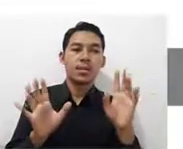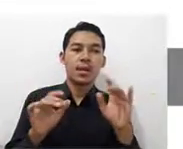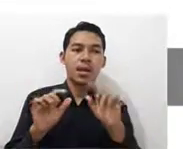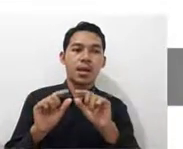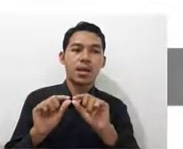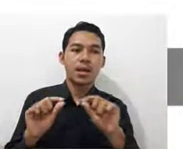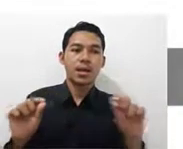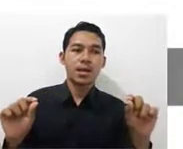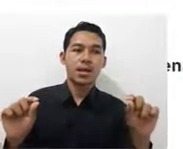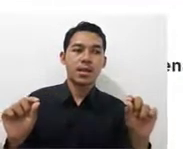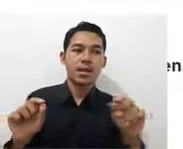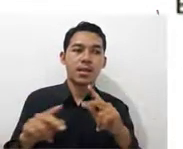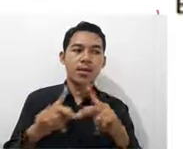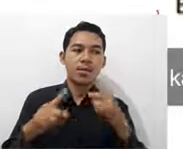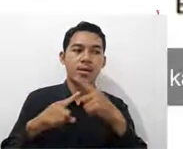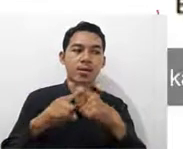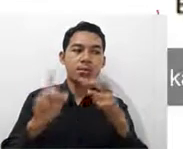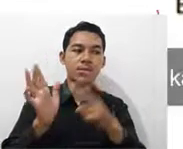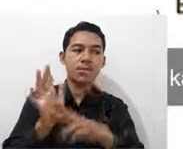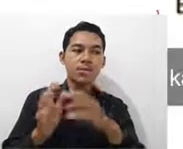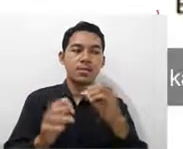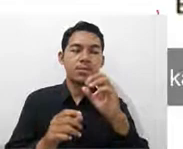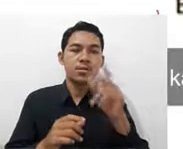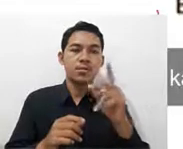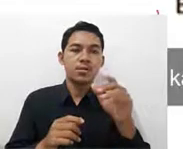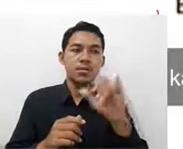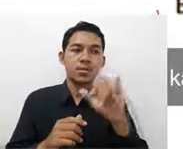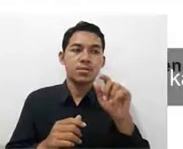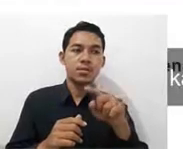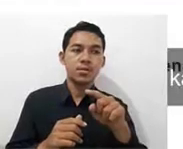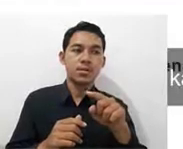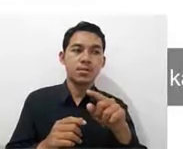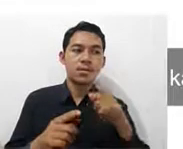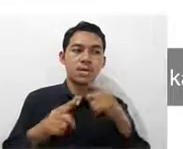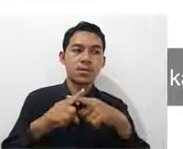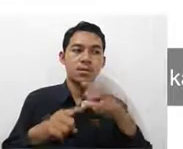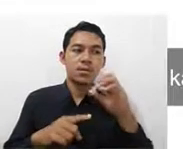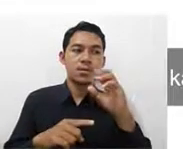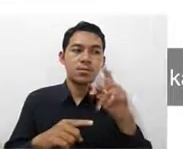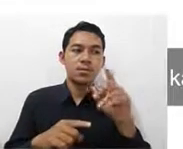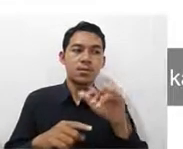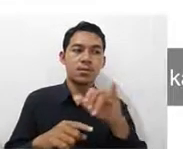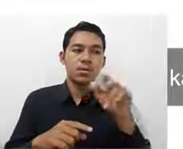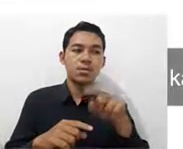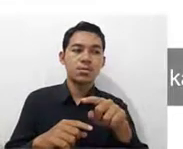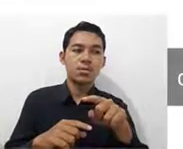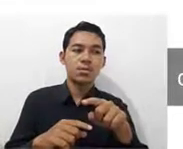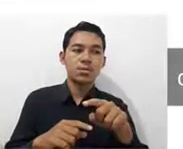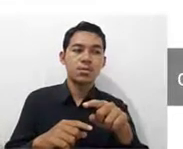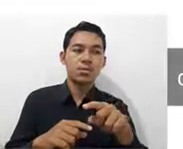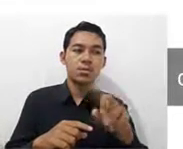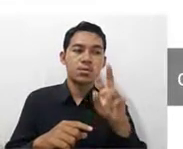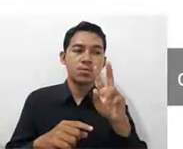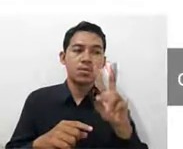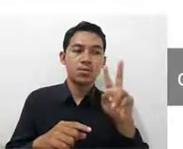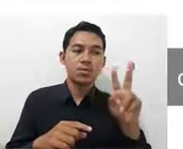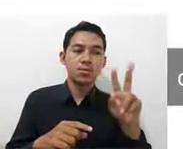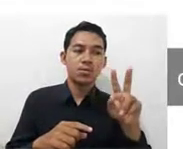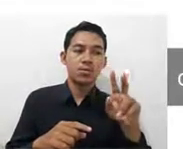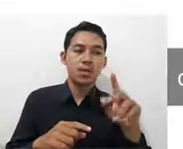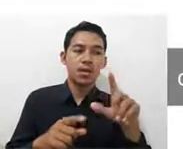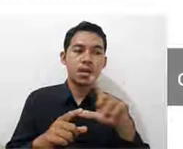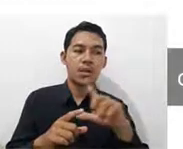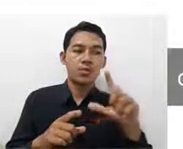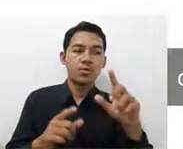Kalau XNOR seperti ini, kalau XOR kayak gini. Nah yang XOR notnya itu dua-duanya notnya masuk